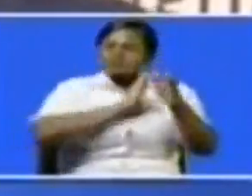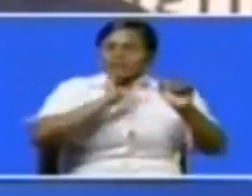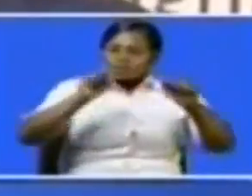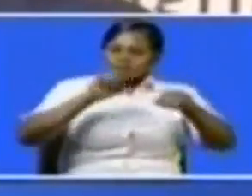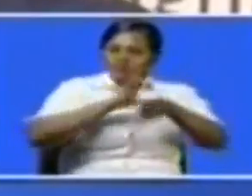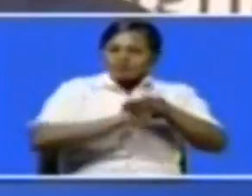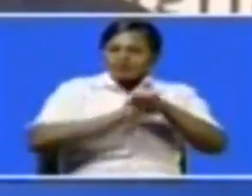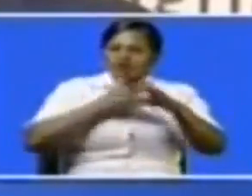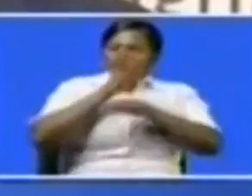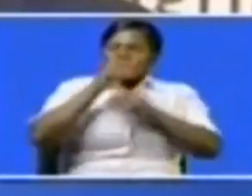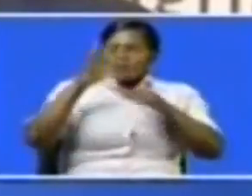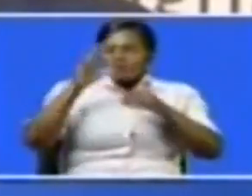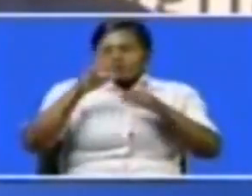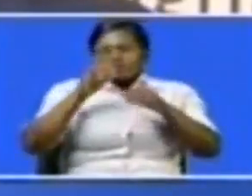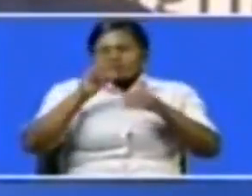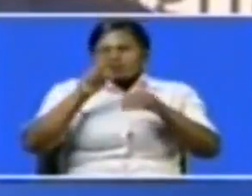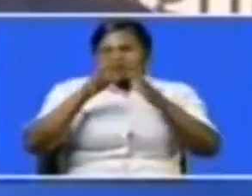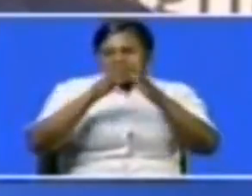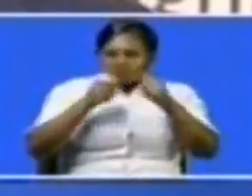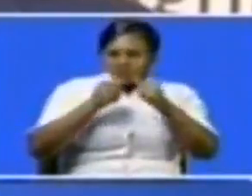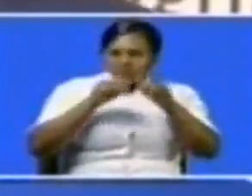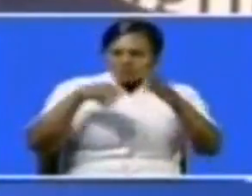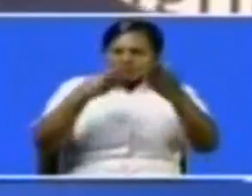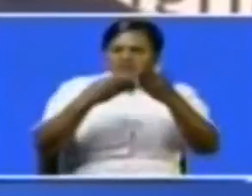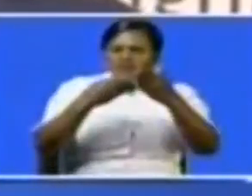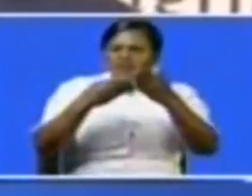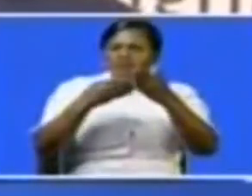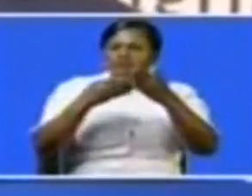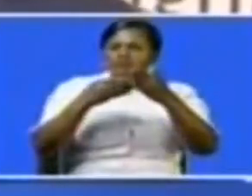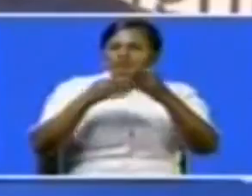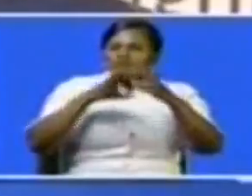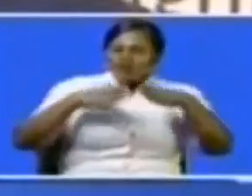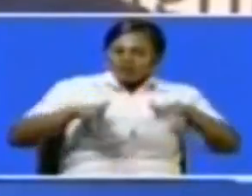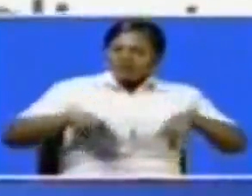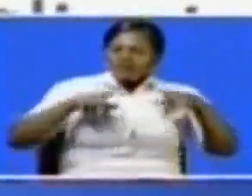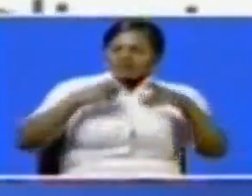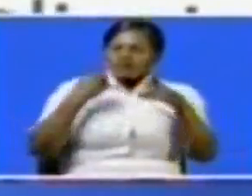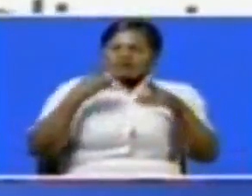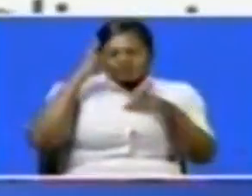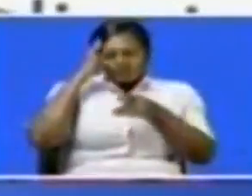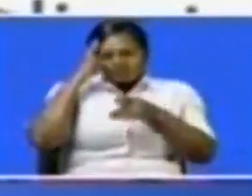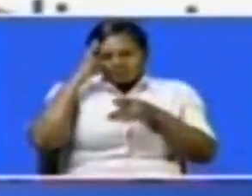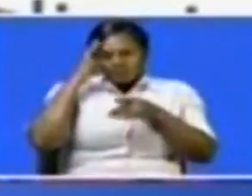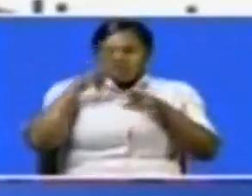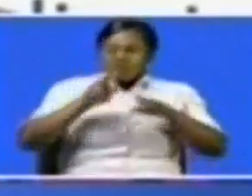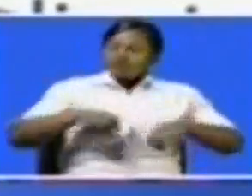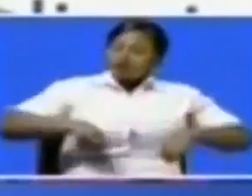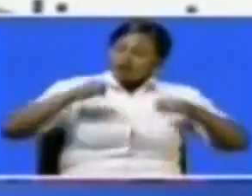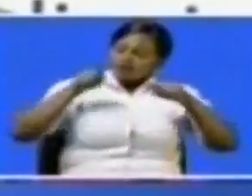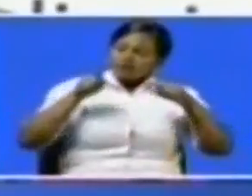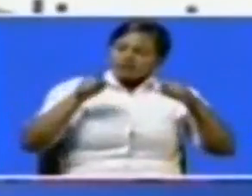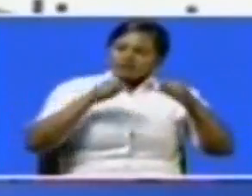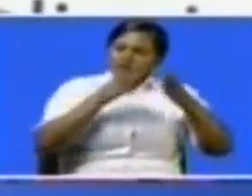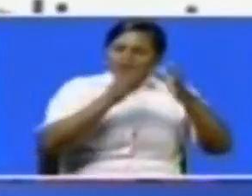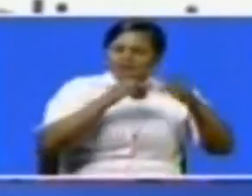get more than one house if the houses were allocated mainly for residential purposes. These public officers and